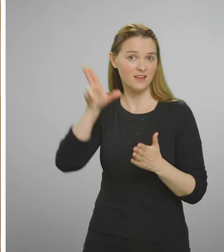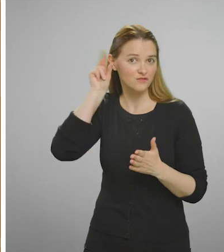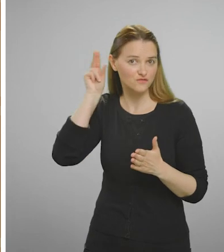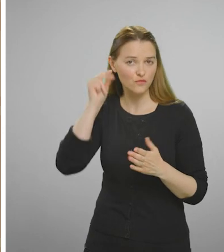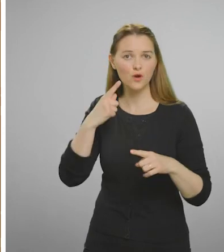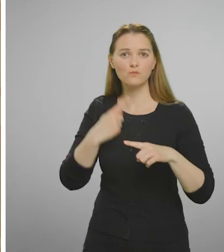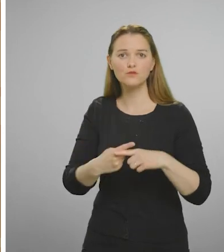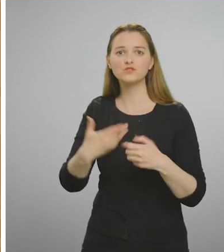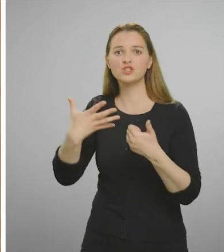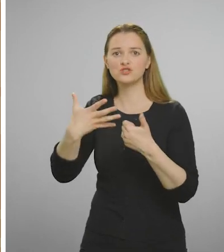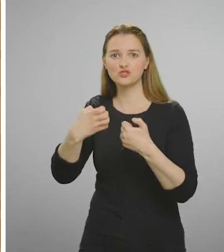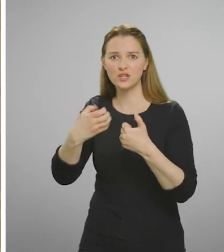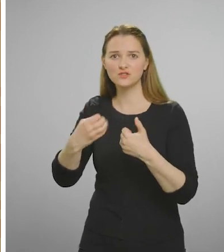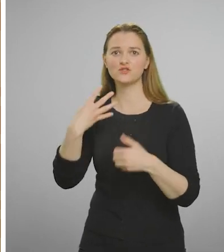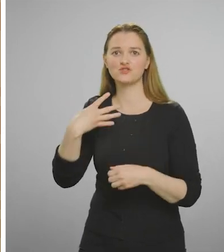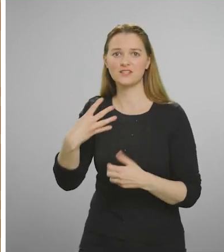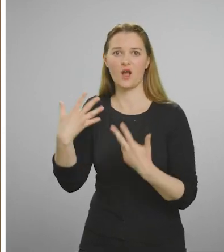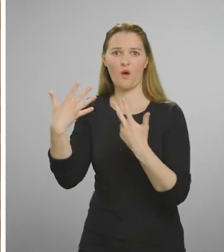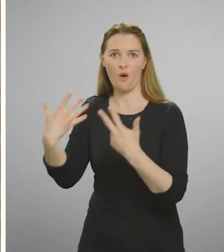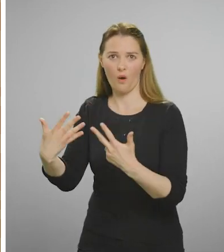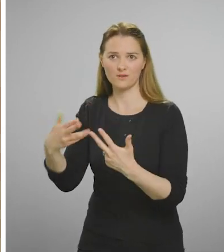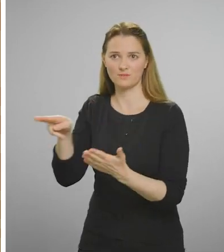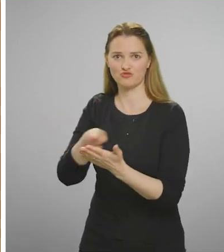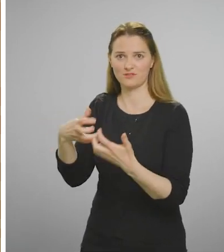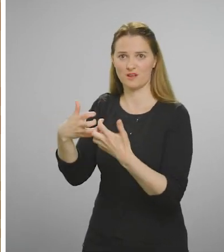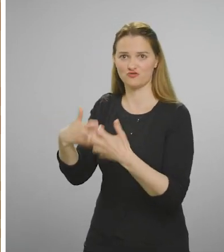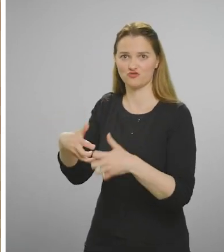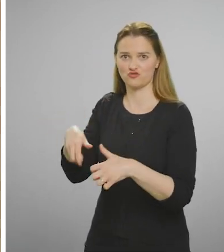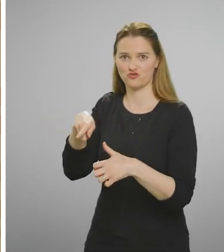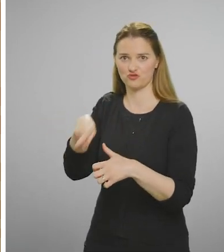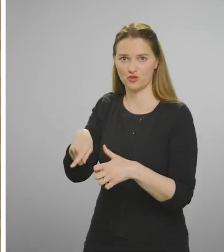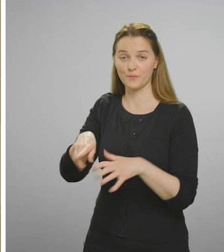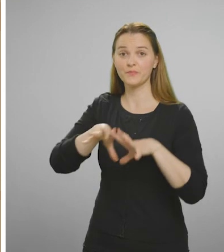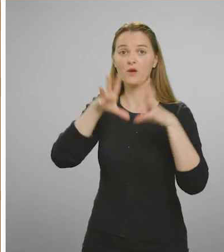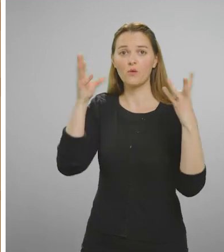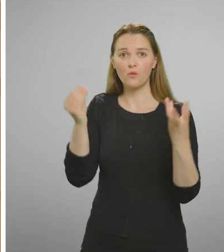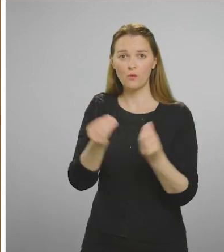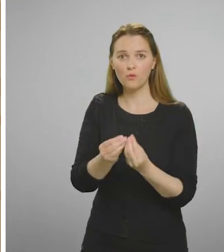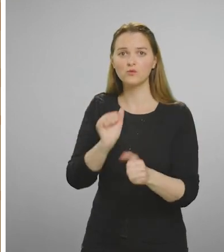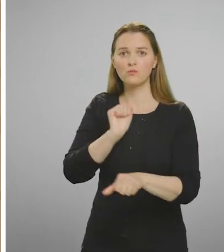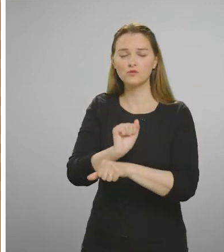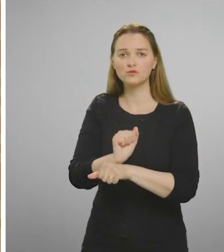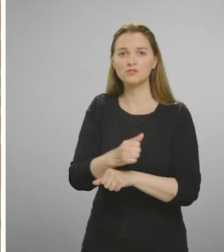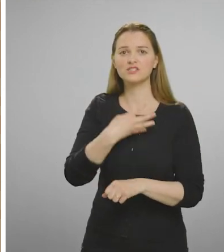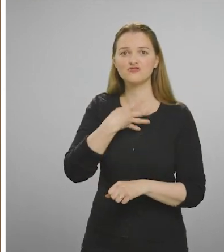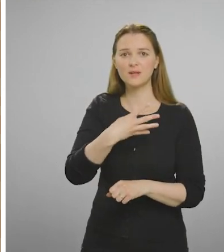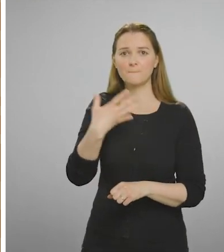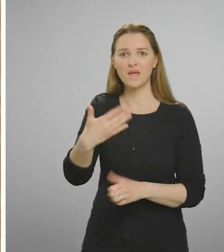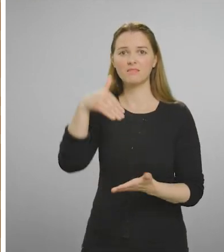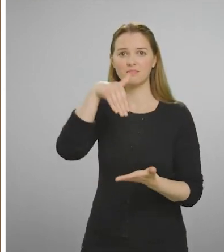26.081 zvučnu knjigu te 648 strojno čitljivih zapisa. Ukupno su članovi